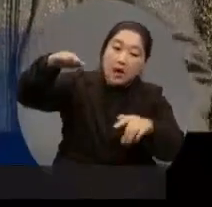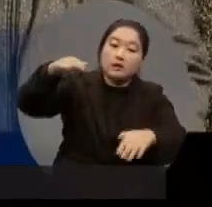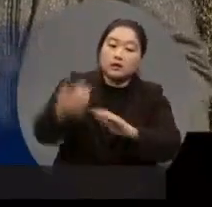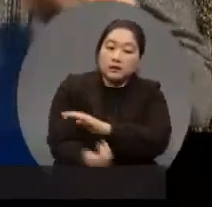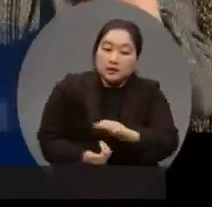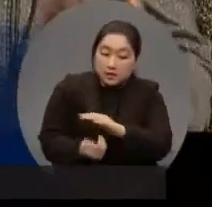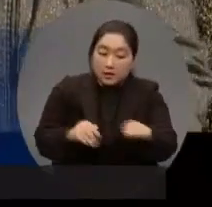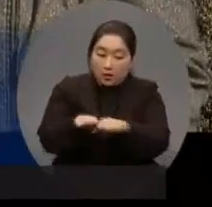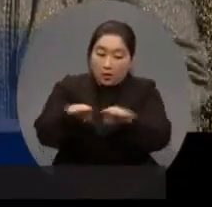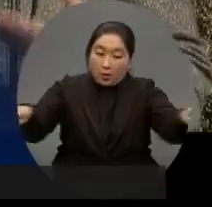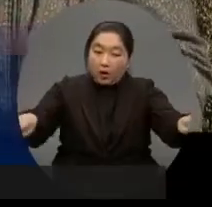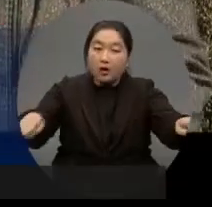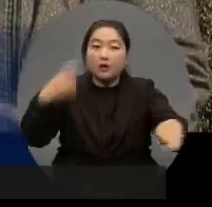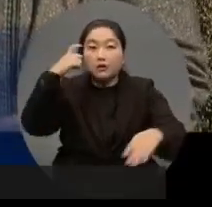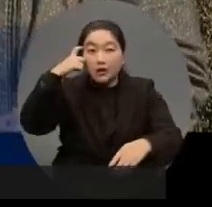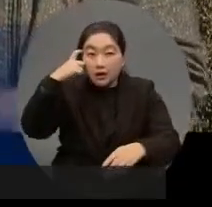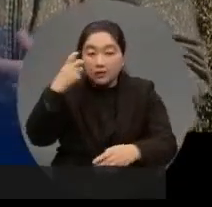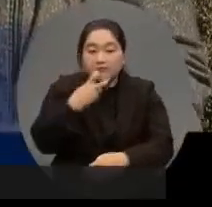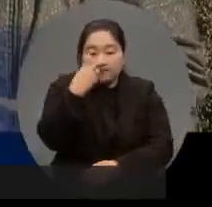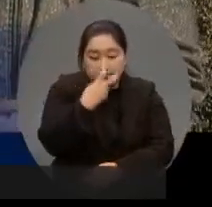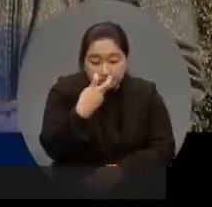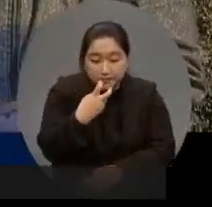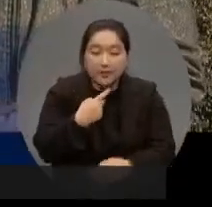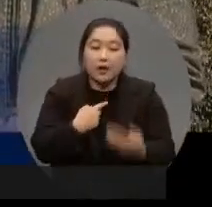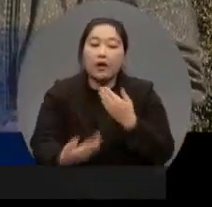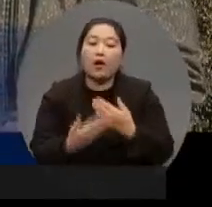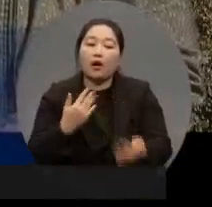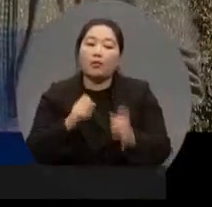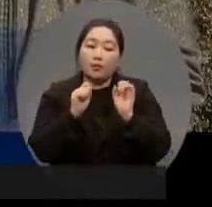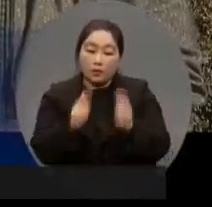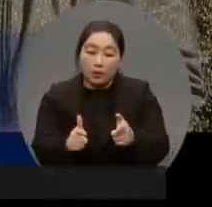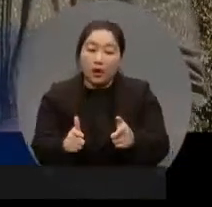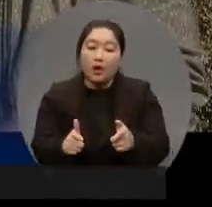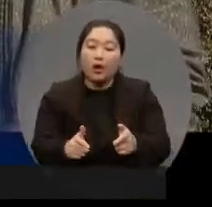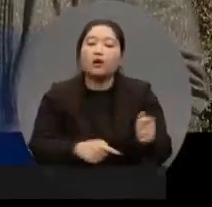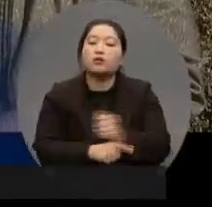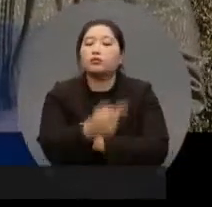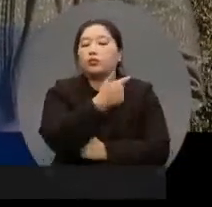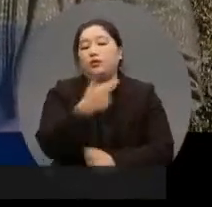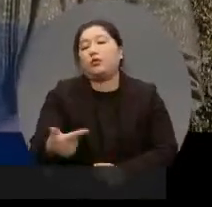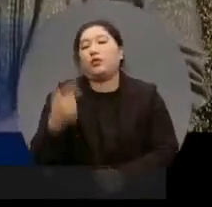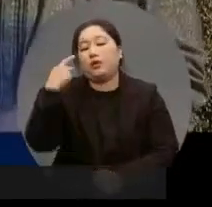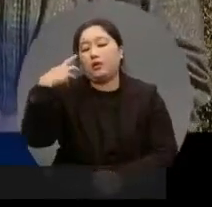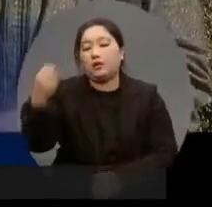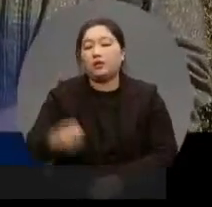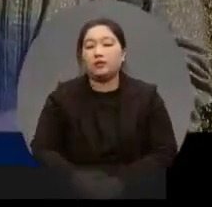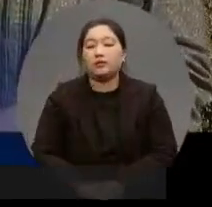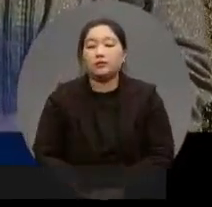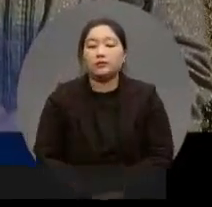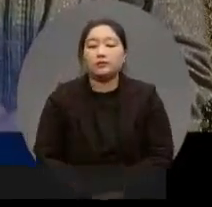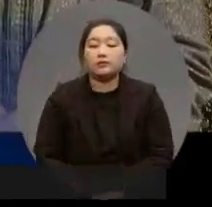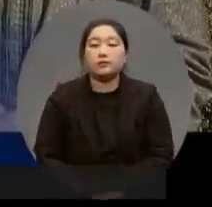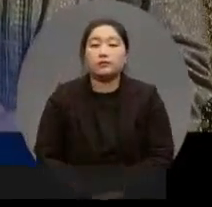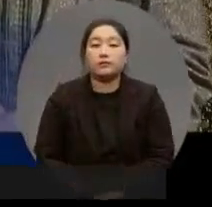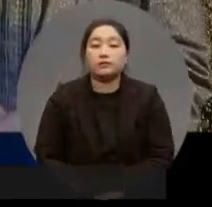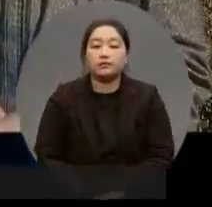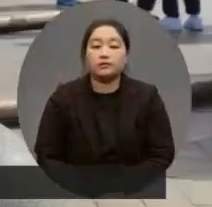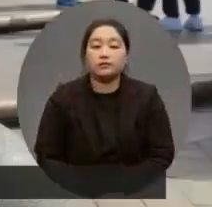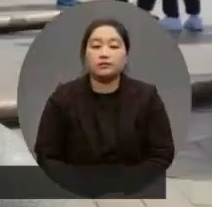조금 동등하게 생각해보고 탐구해보고 경험할 수 있는 기회를 줬다는 점에서 가장 의의가 크지 않을까